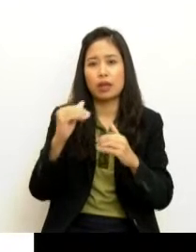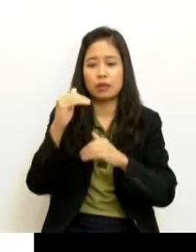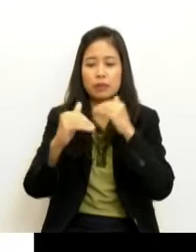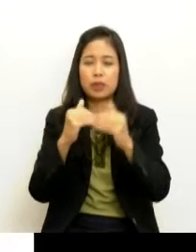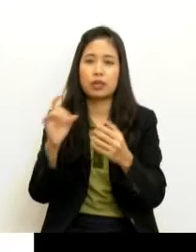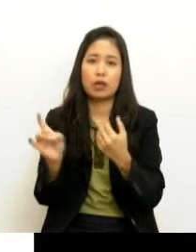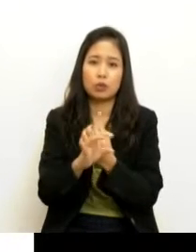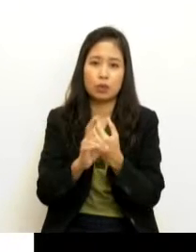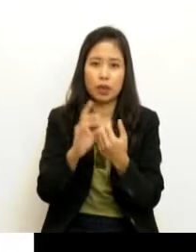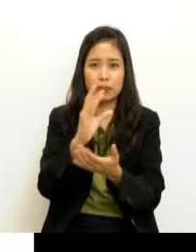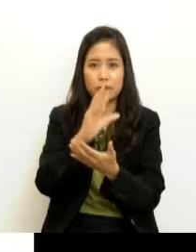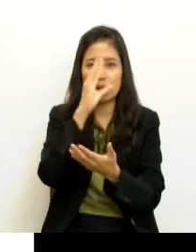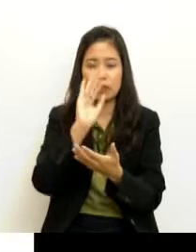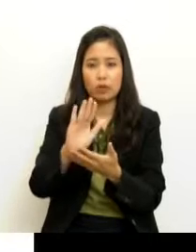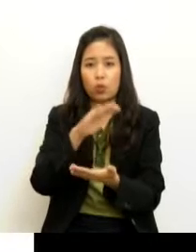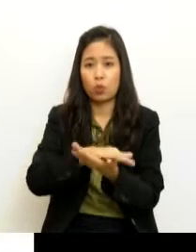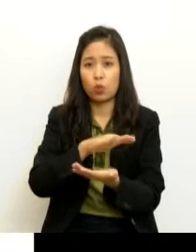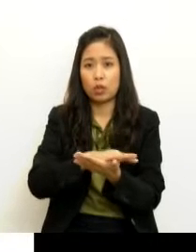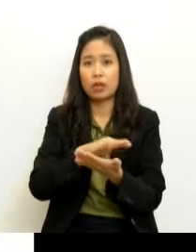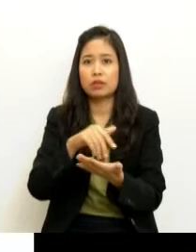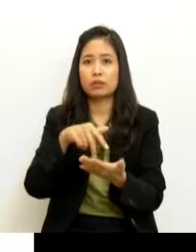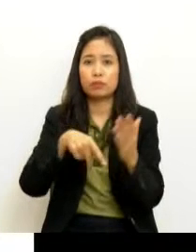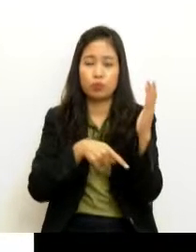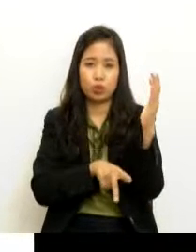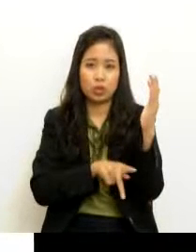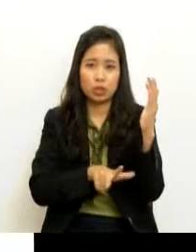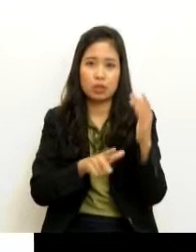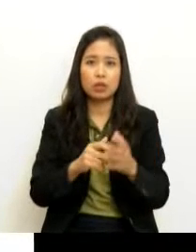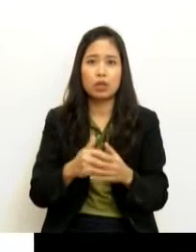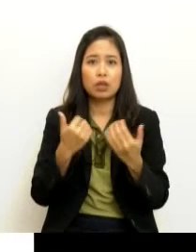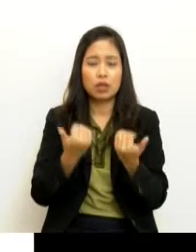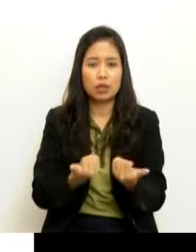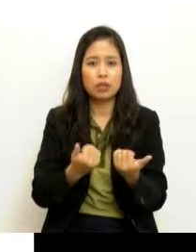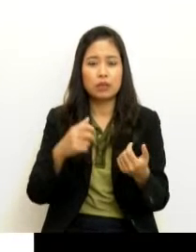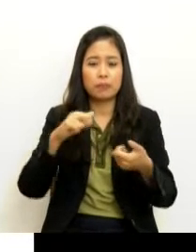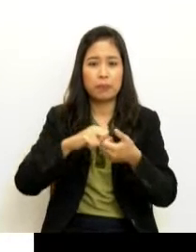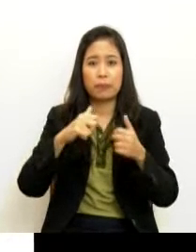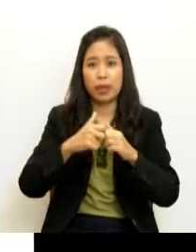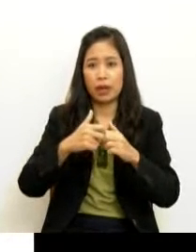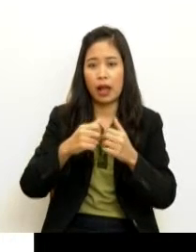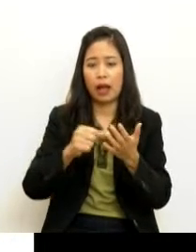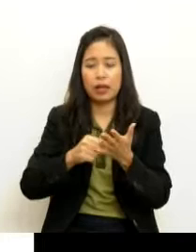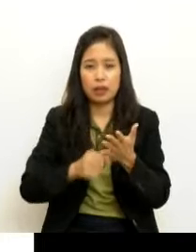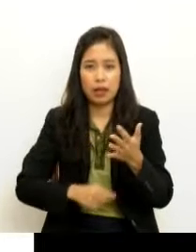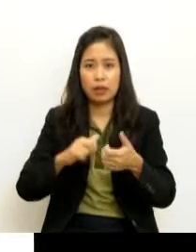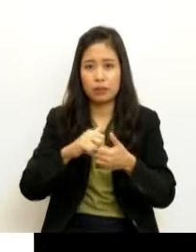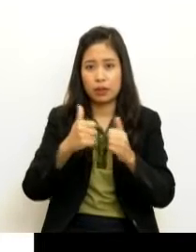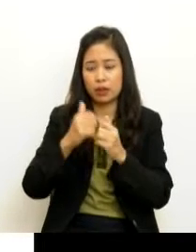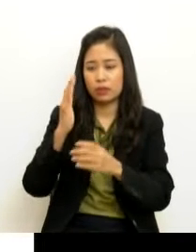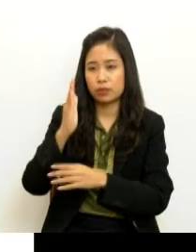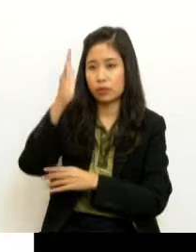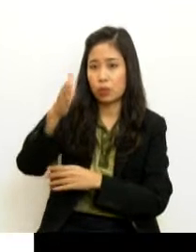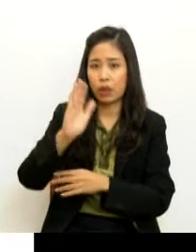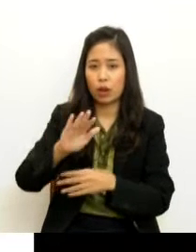าของโรงเรียนอยู่เป็นจำนวนมากดังนั้นเนี่ยเพื่อต้องการแก้ปัญหาในระยะยาวเนี่ยของจังหวัดภูเก็ต